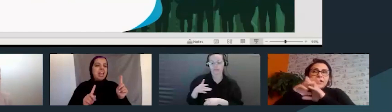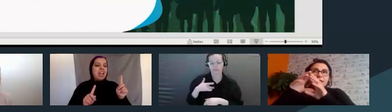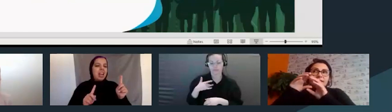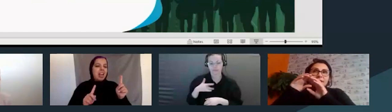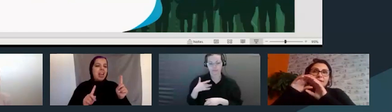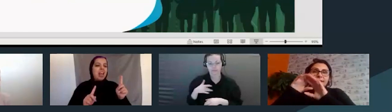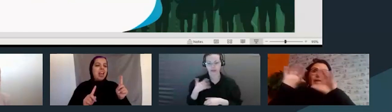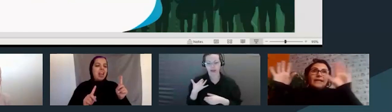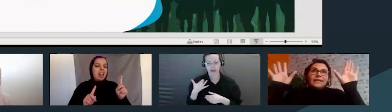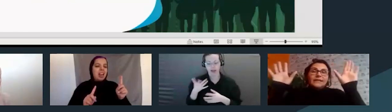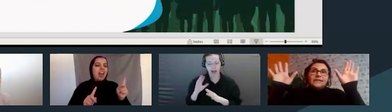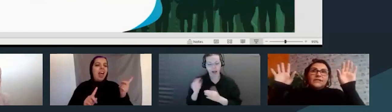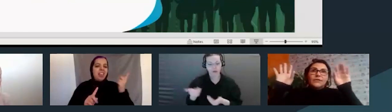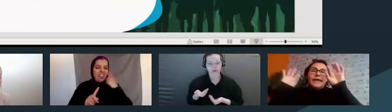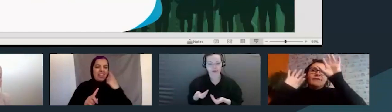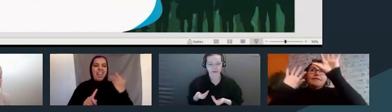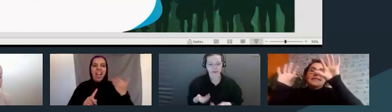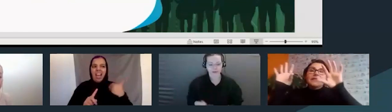groupes à travers le Canada.